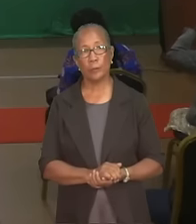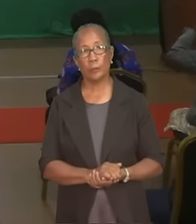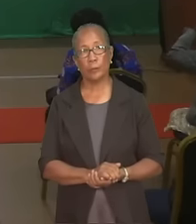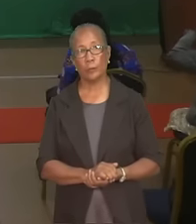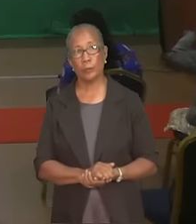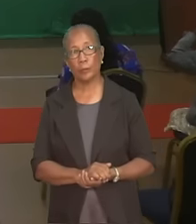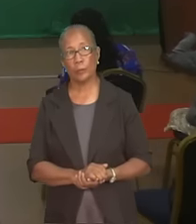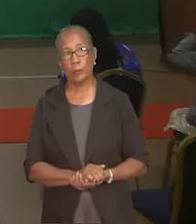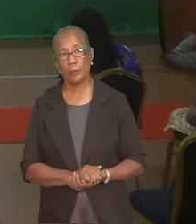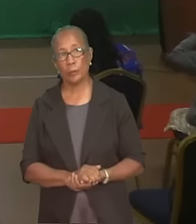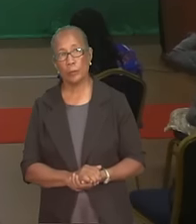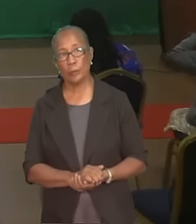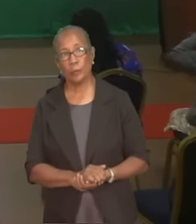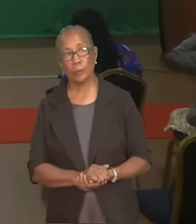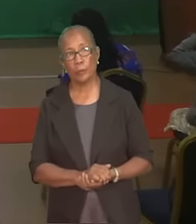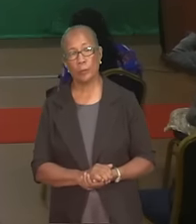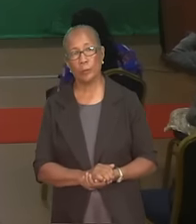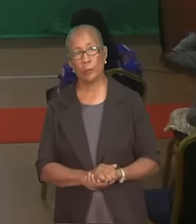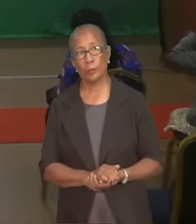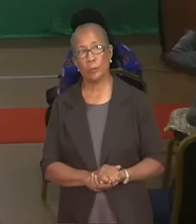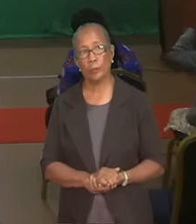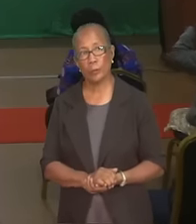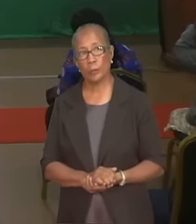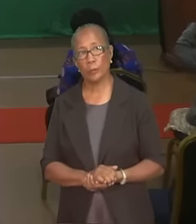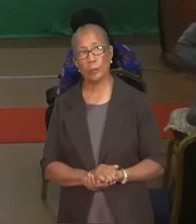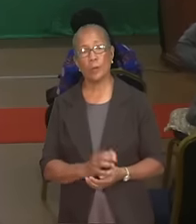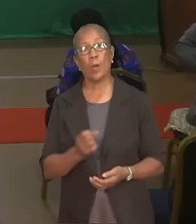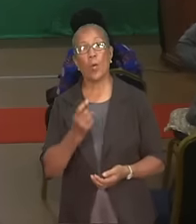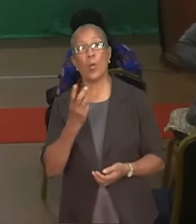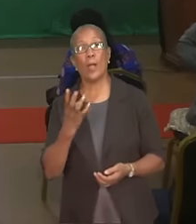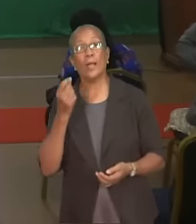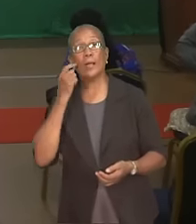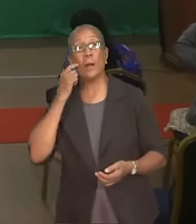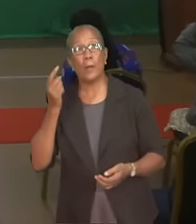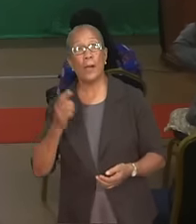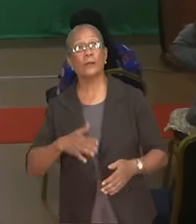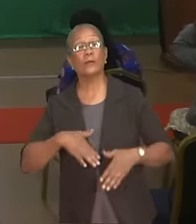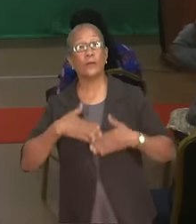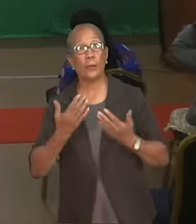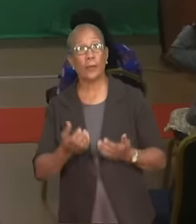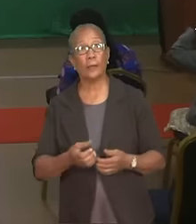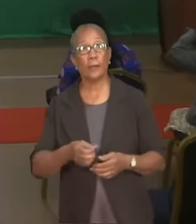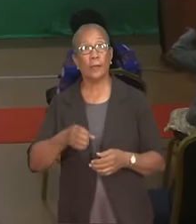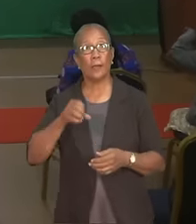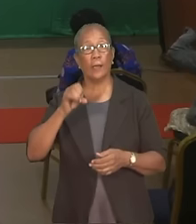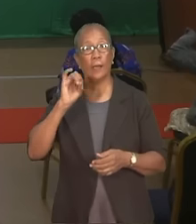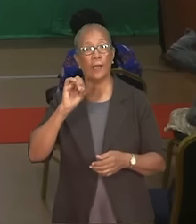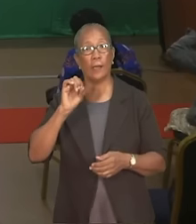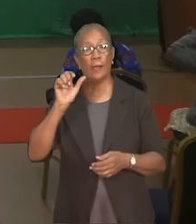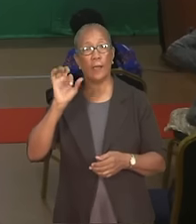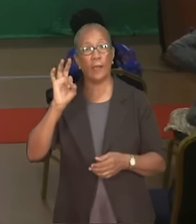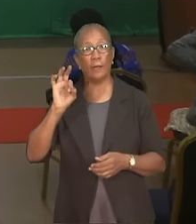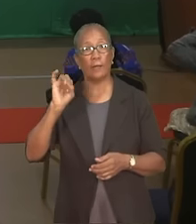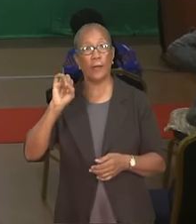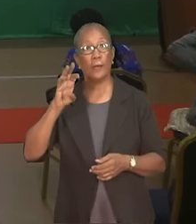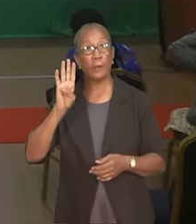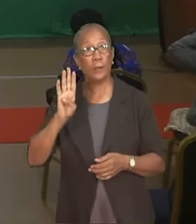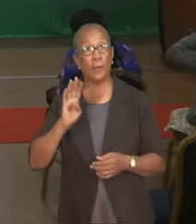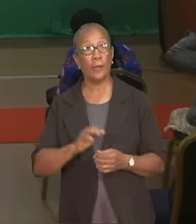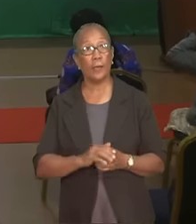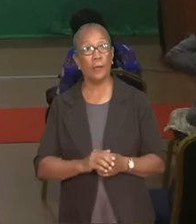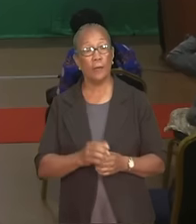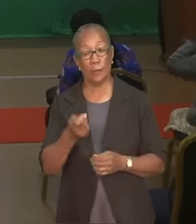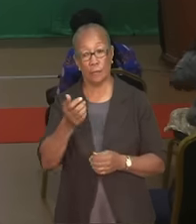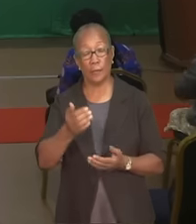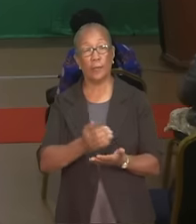Het Suriname Nieuws Centrale vraagt aan de president: in welke maand verwacht u de FID? Wat zal de impact hiervan zijn op de inkomsten van het